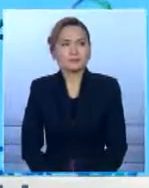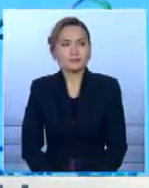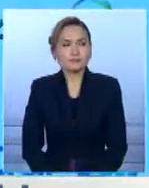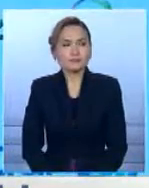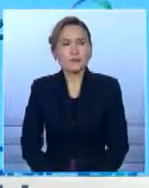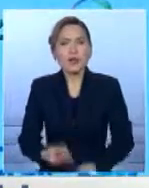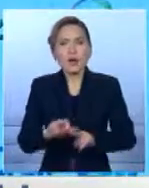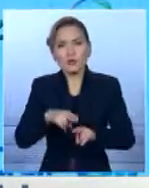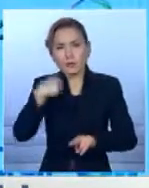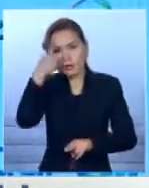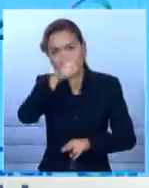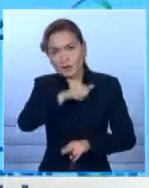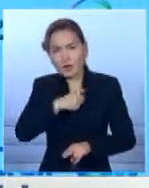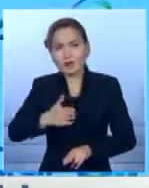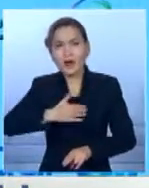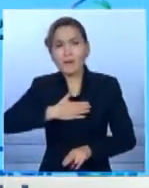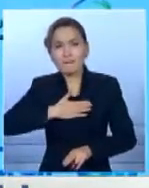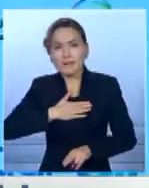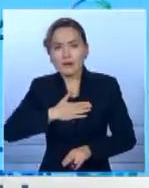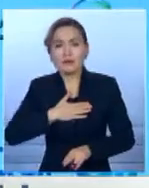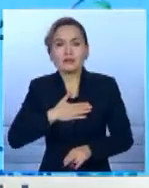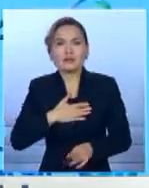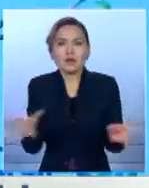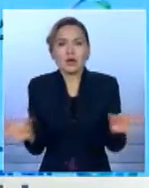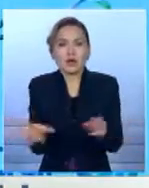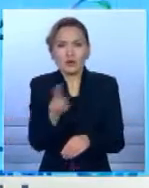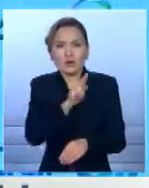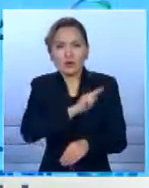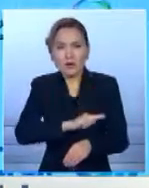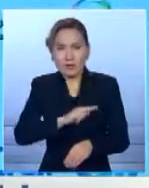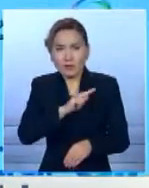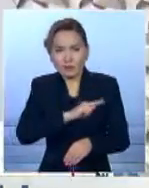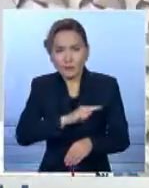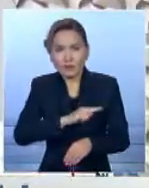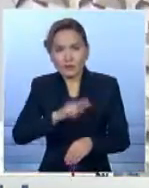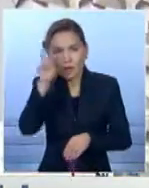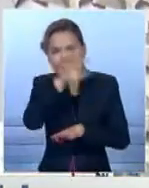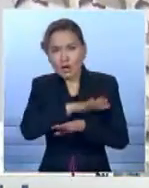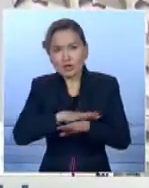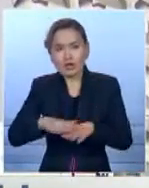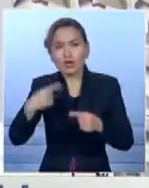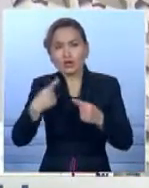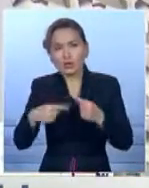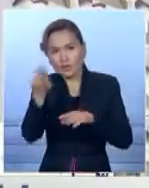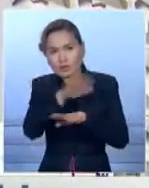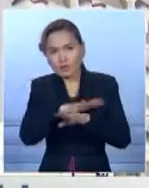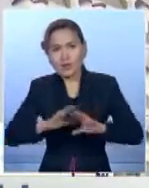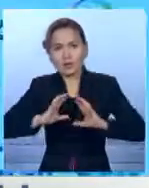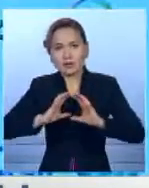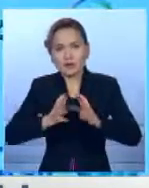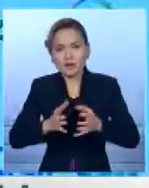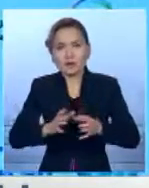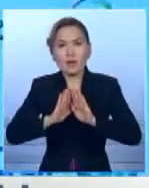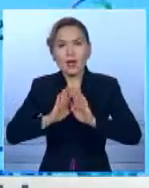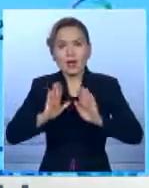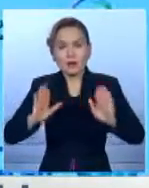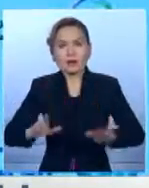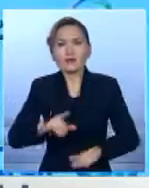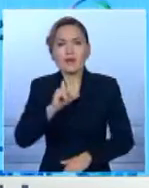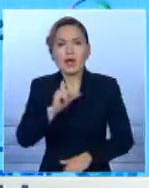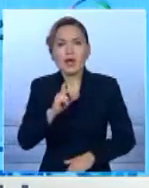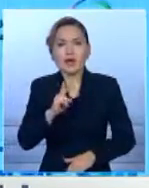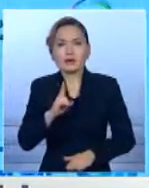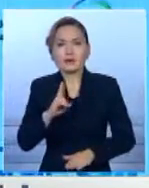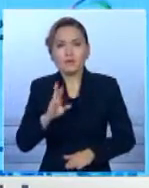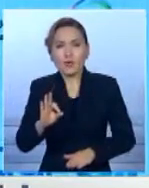В этом году мы и наши партнеры из других стран будем проводить выставку «Астана Экспо» под девизом